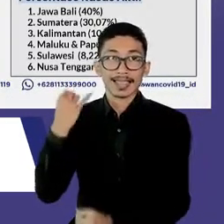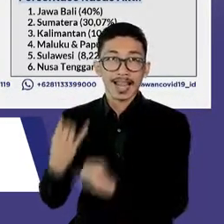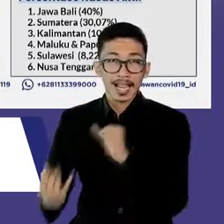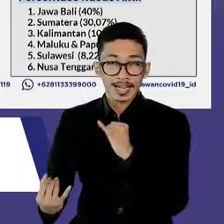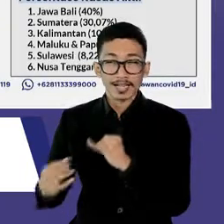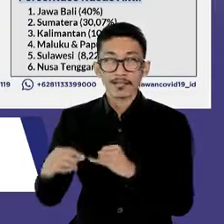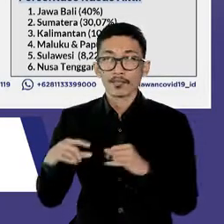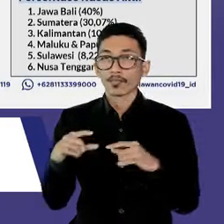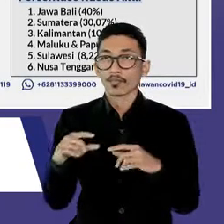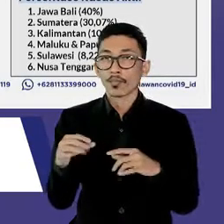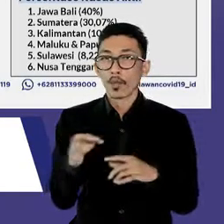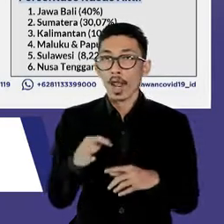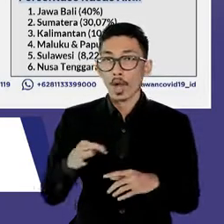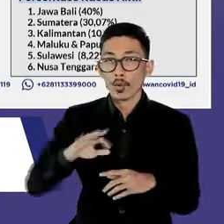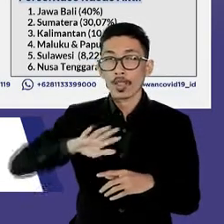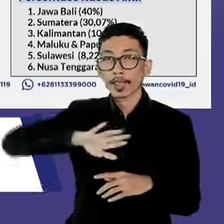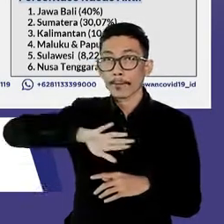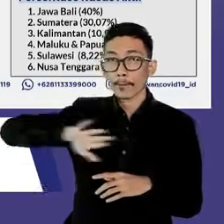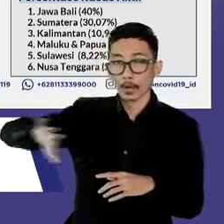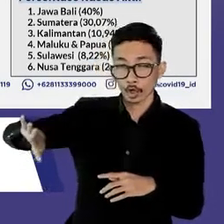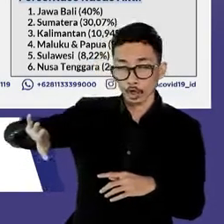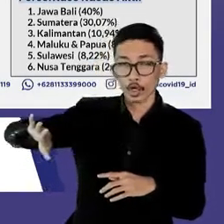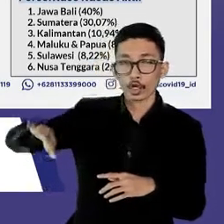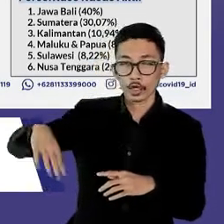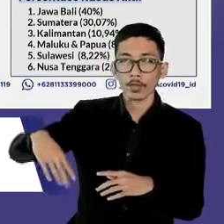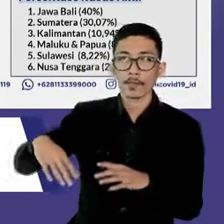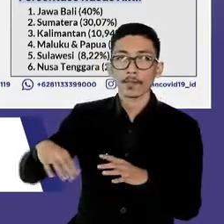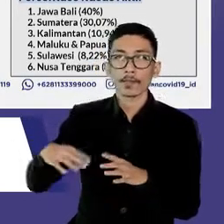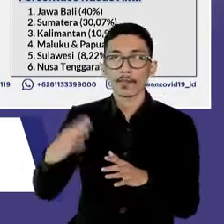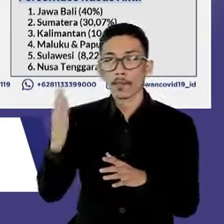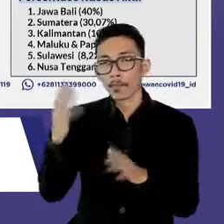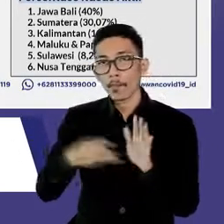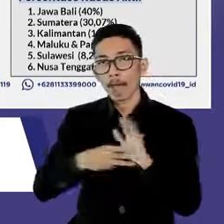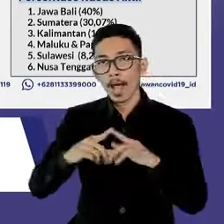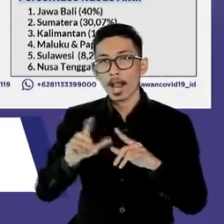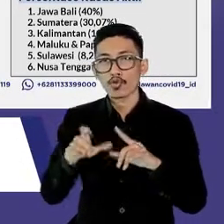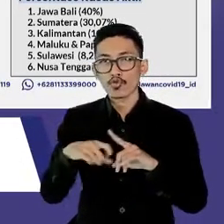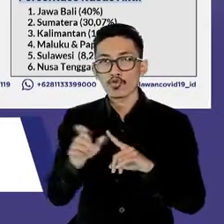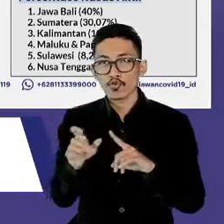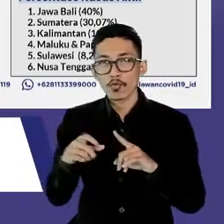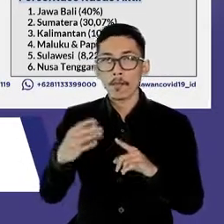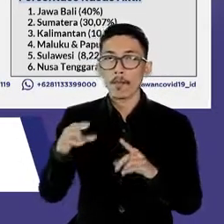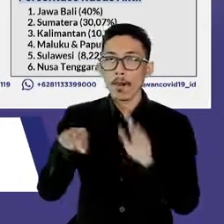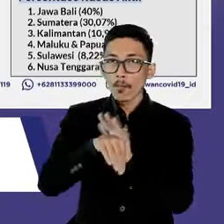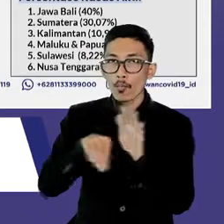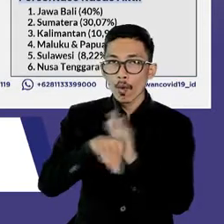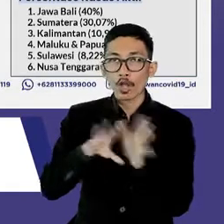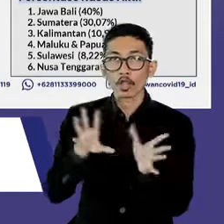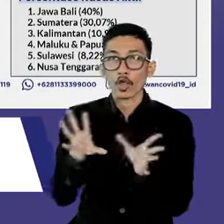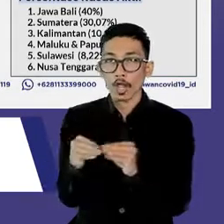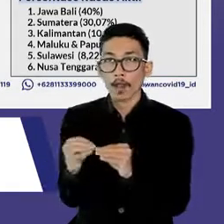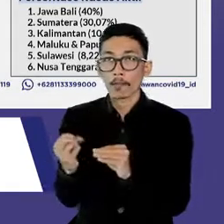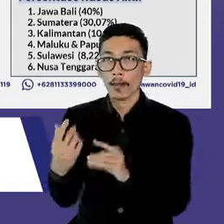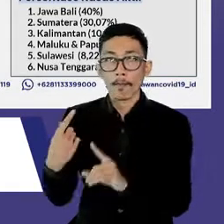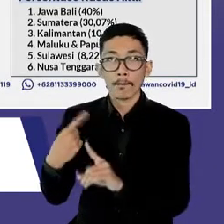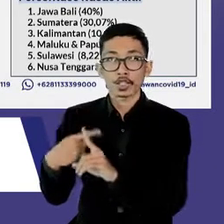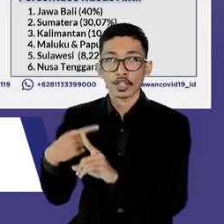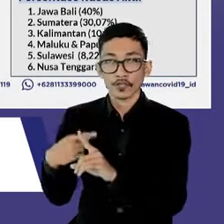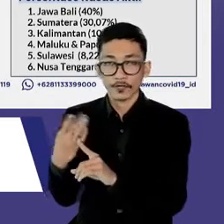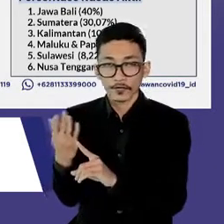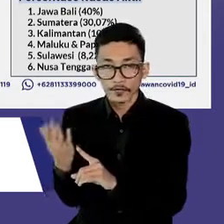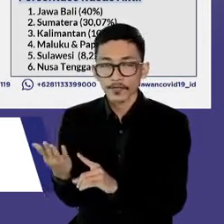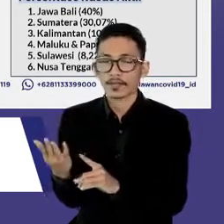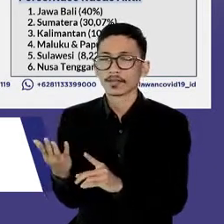paling timur di Indonesia yaitu Maluku dan papua berlima September total kasus positif di Pulau Maluku dan papua